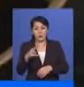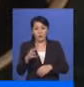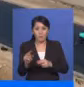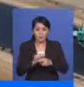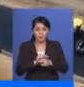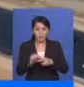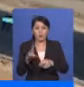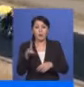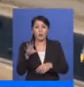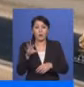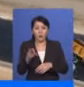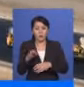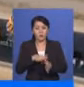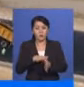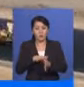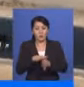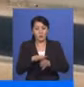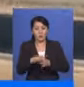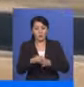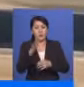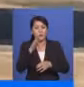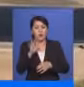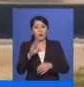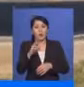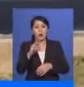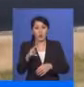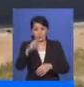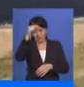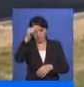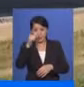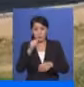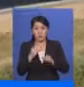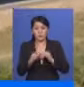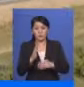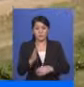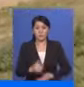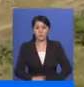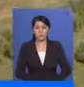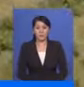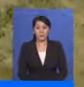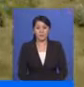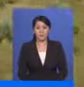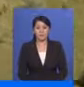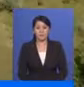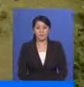жасалды. Алайда оның толықтай аяқталу мерзімі қазан айының соңында дейді. Жансая Қайыпова, Орал Амренов, жаңалықтар қызметі.